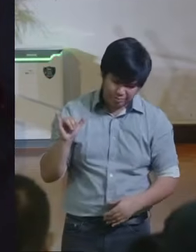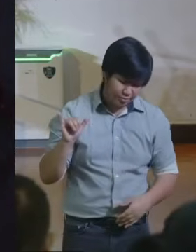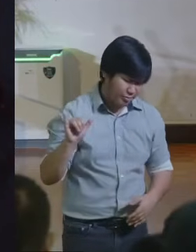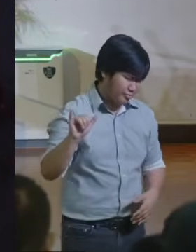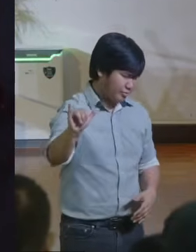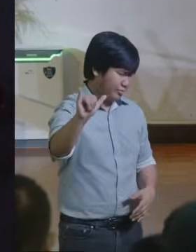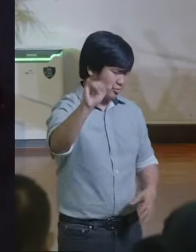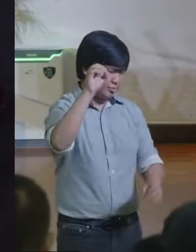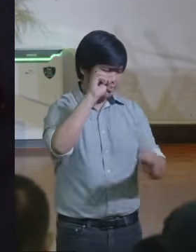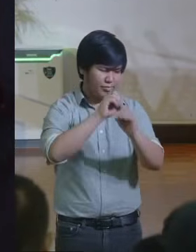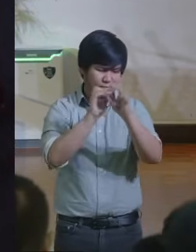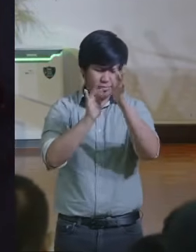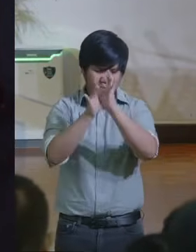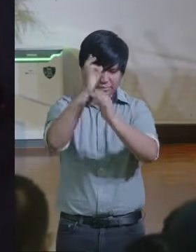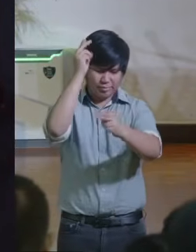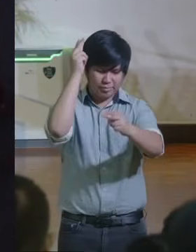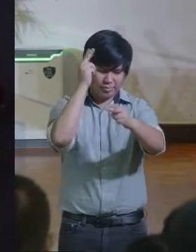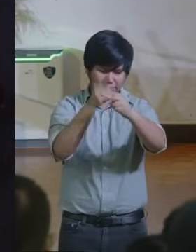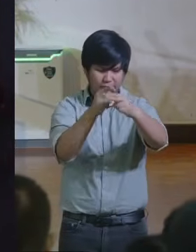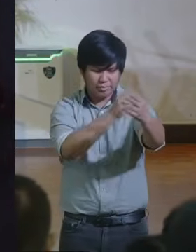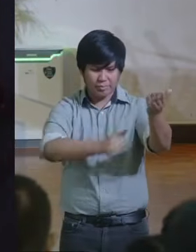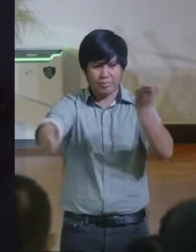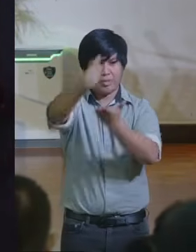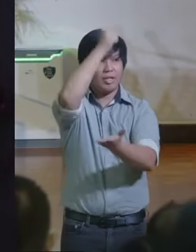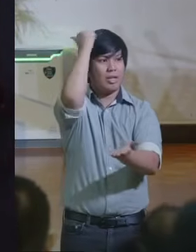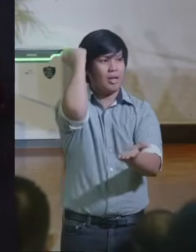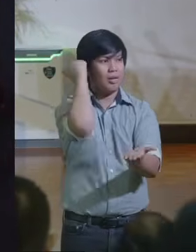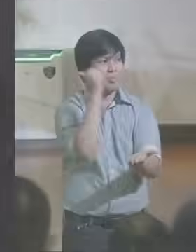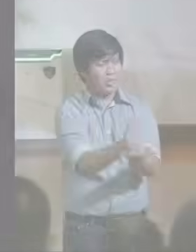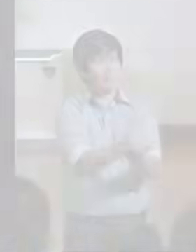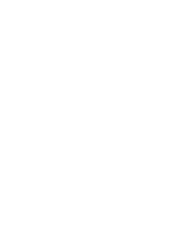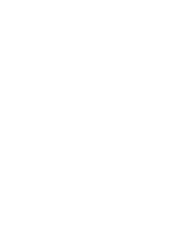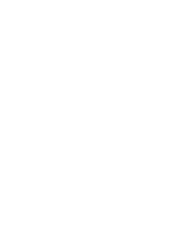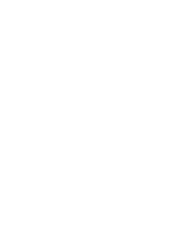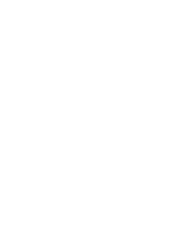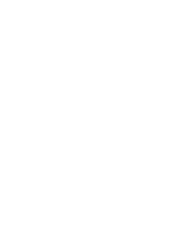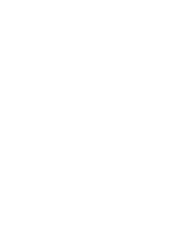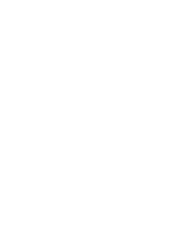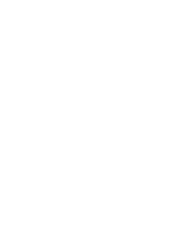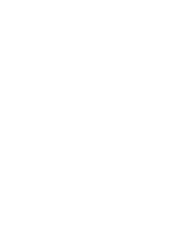ngayon at magpasawalang hanggan. At ang lahat ay nagsabi, Amen.